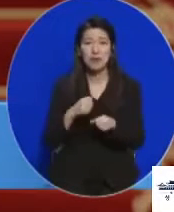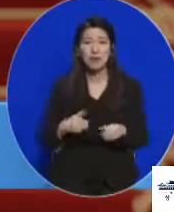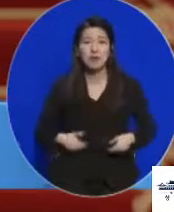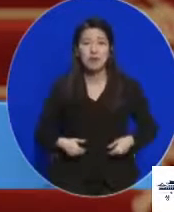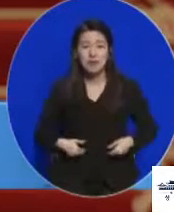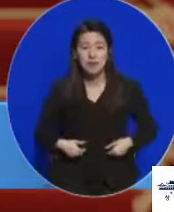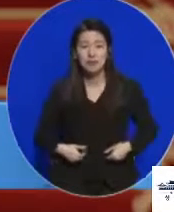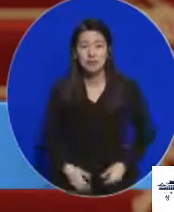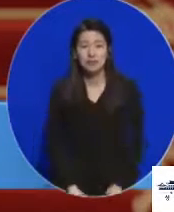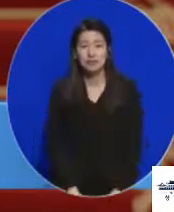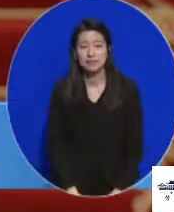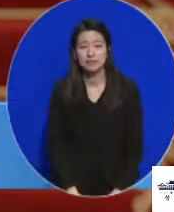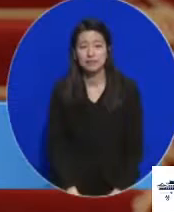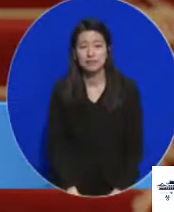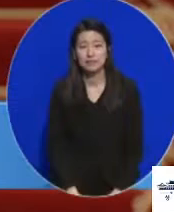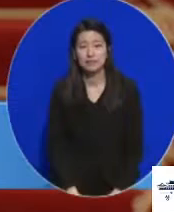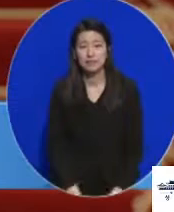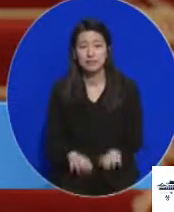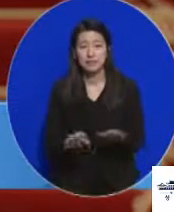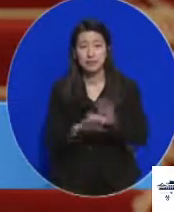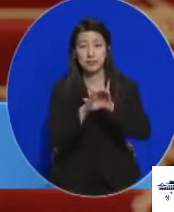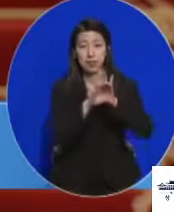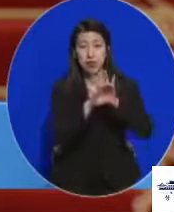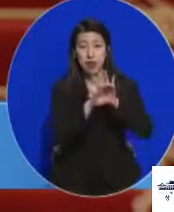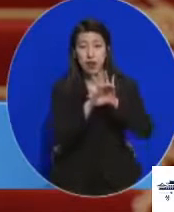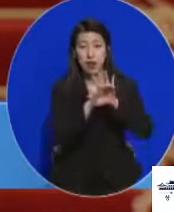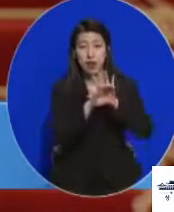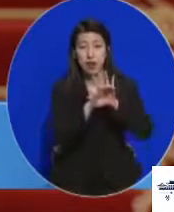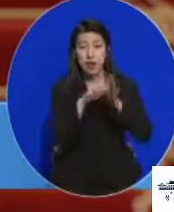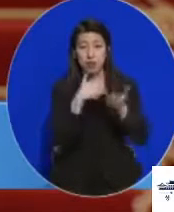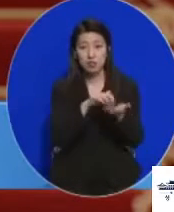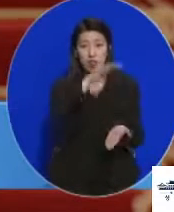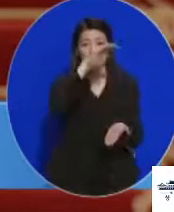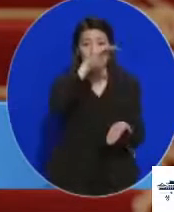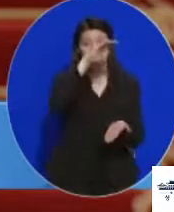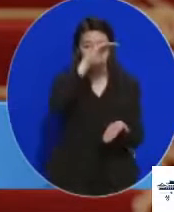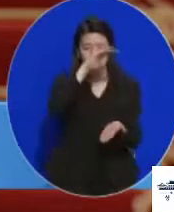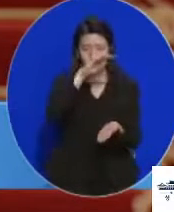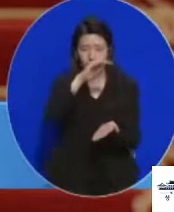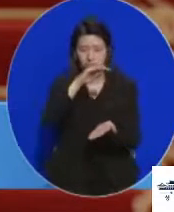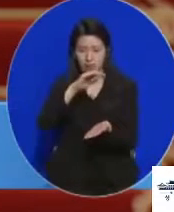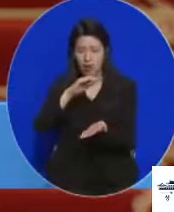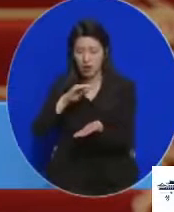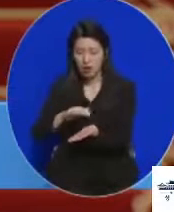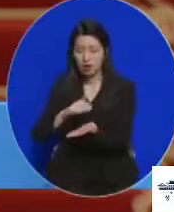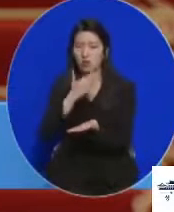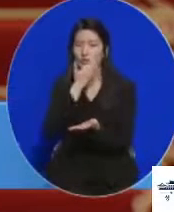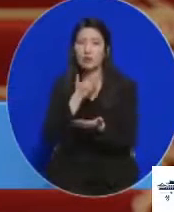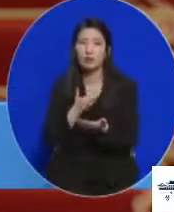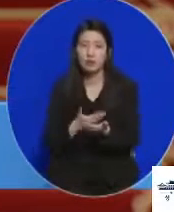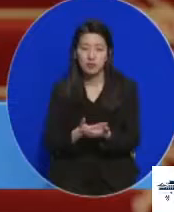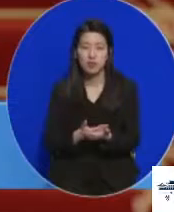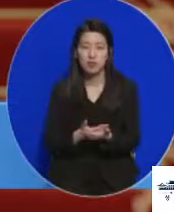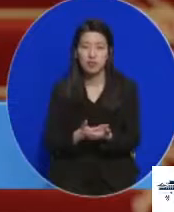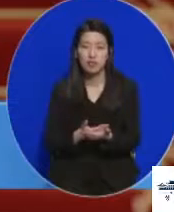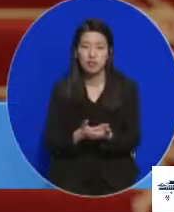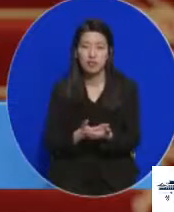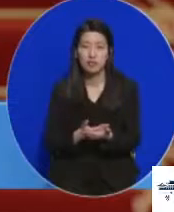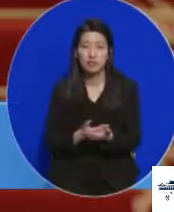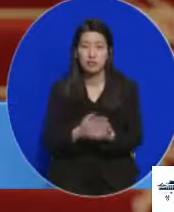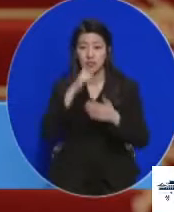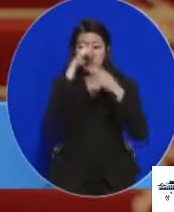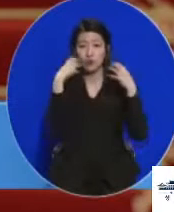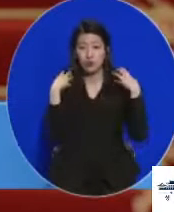점차 나아지고 있는 반격에 마지막 고비를 잘 넘기는 것이 우선입니다 정부는 국민과